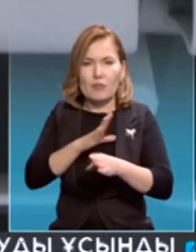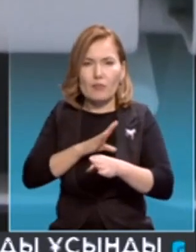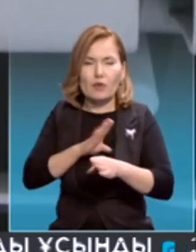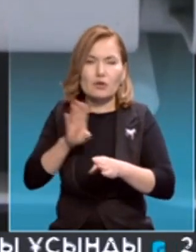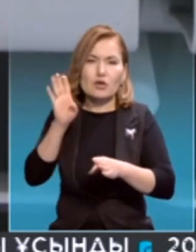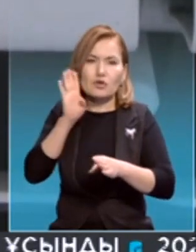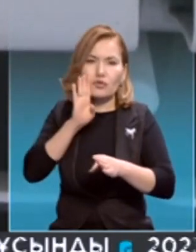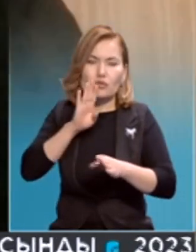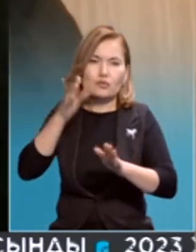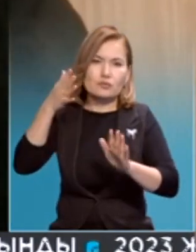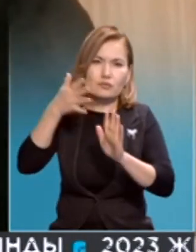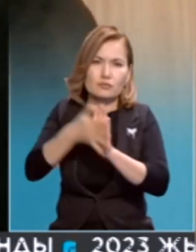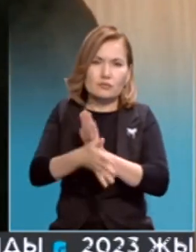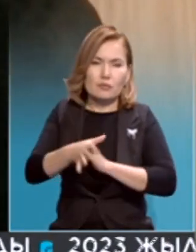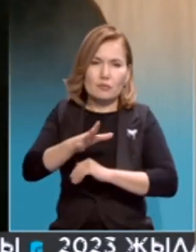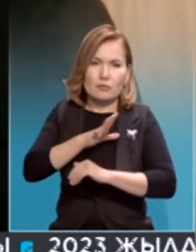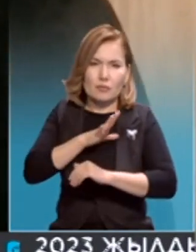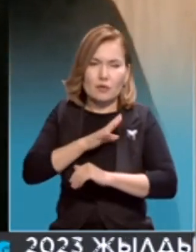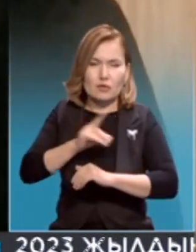болыпты.